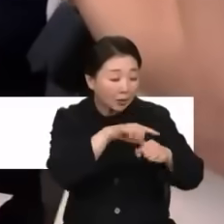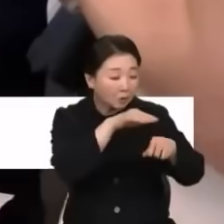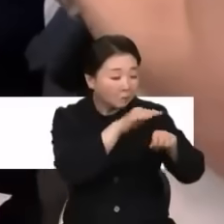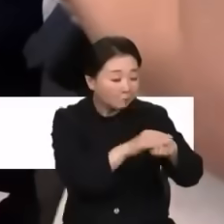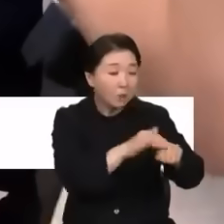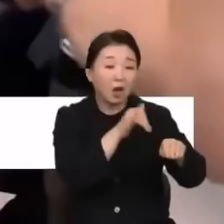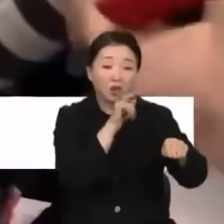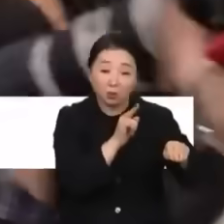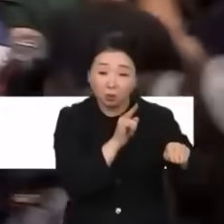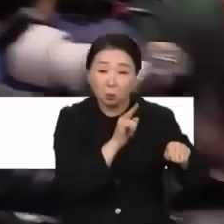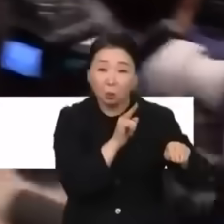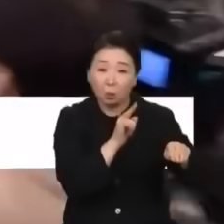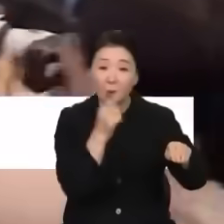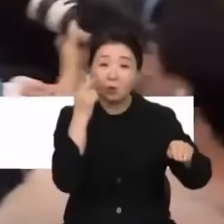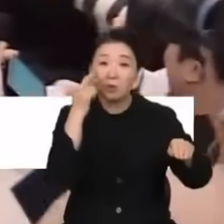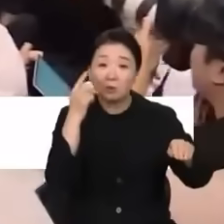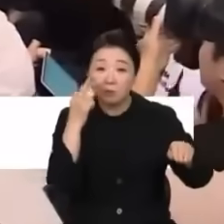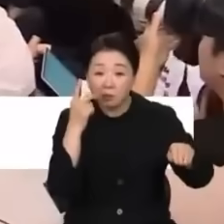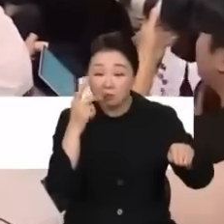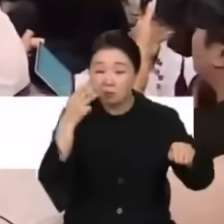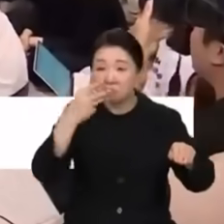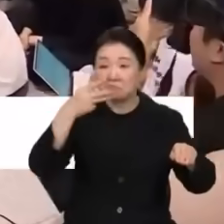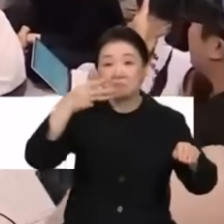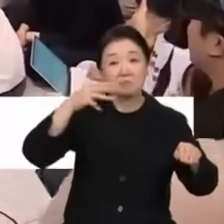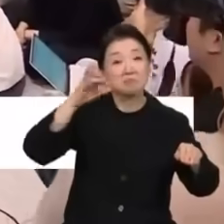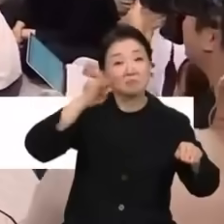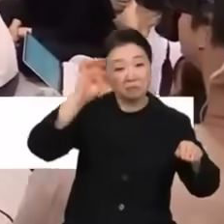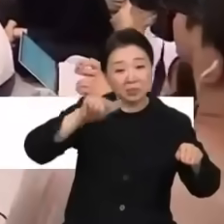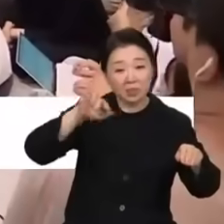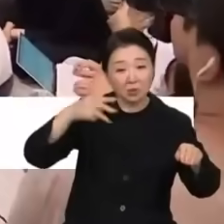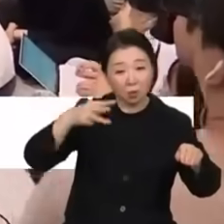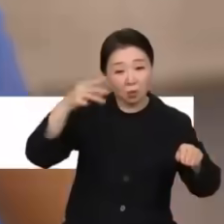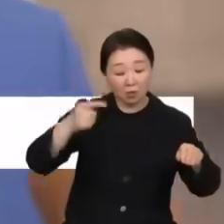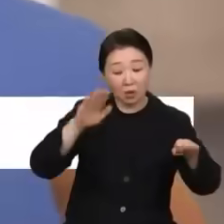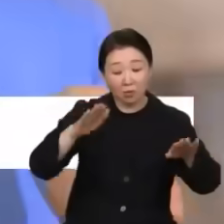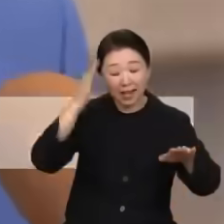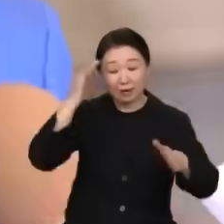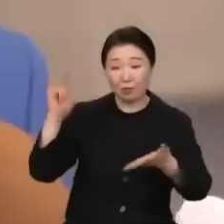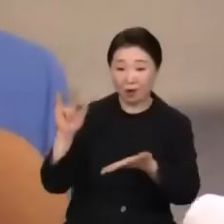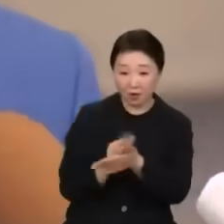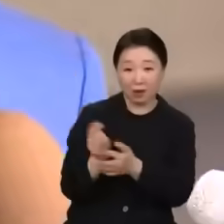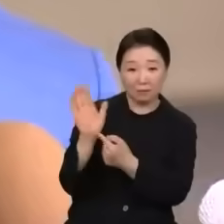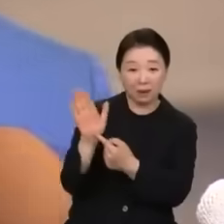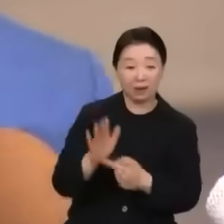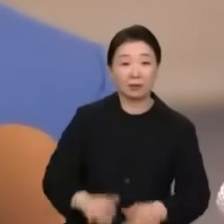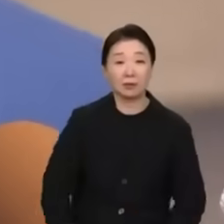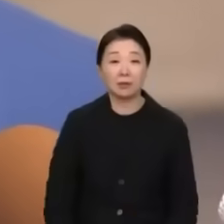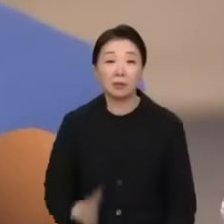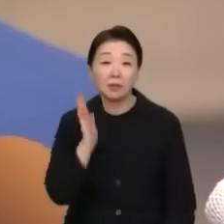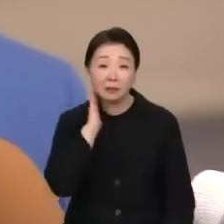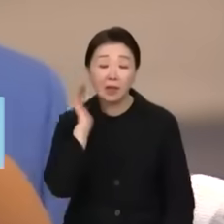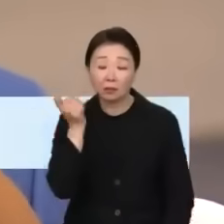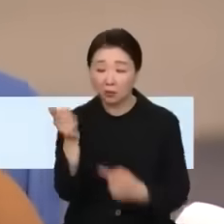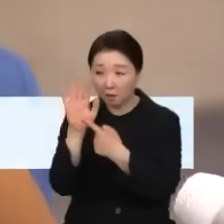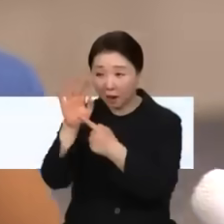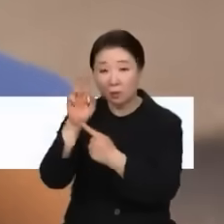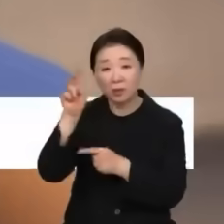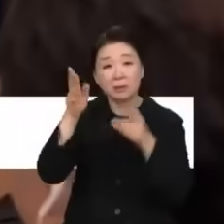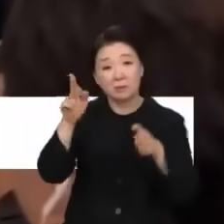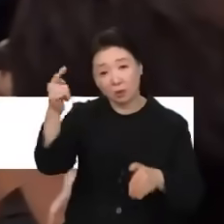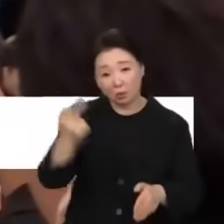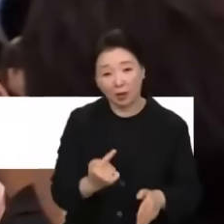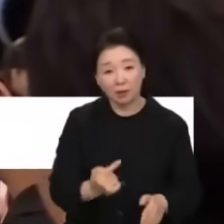평가한 미국 액트 지사의 비토르 아브레우 고문이 공항의 모습을 드러냈습니다 대통령 발표 이틀만